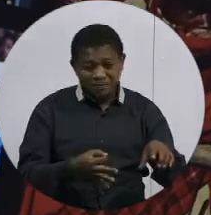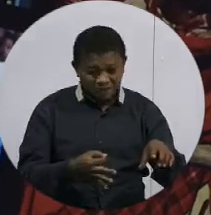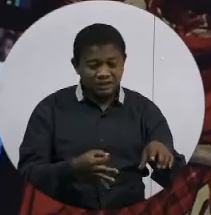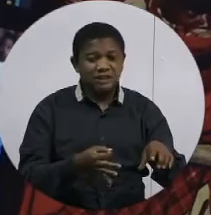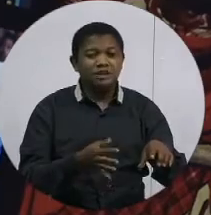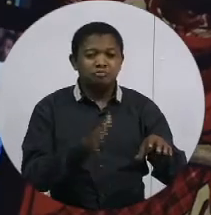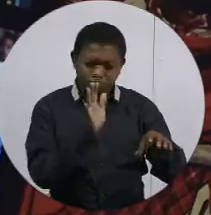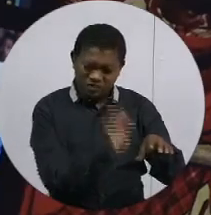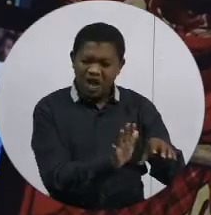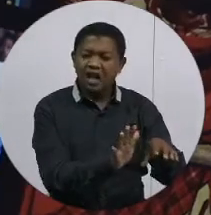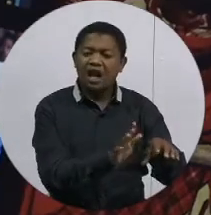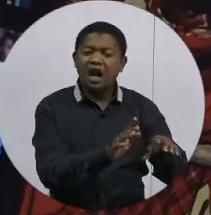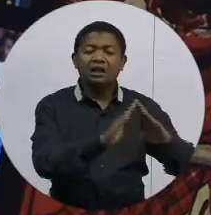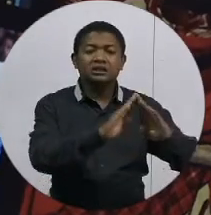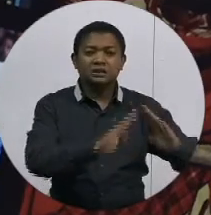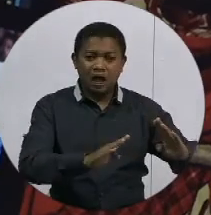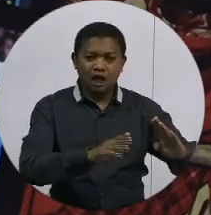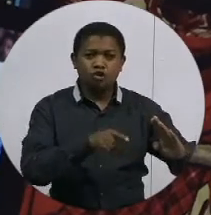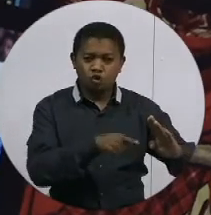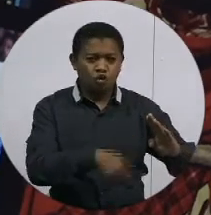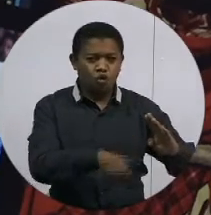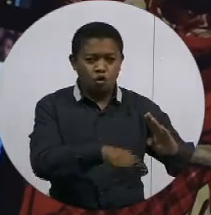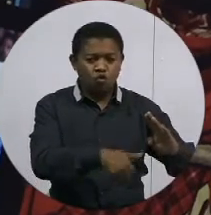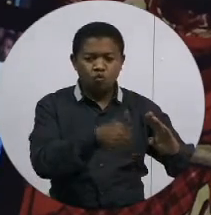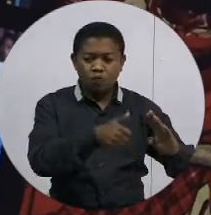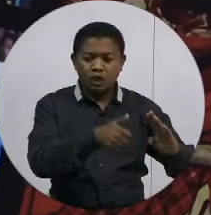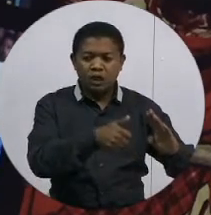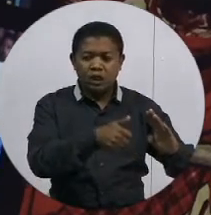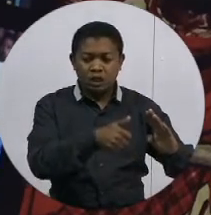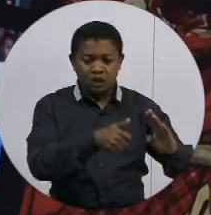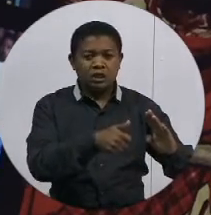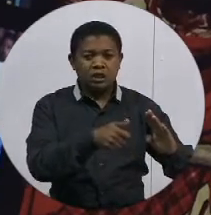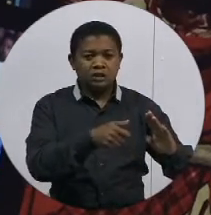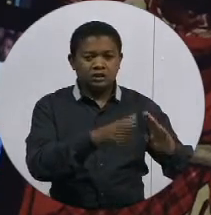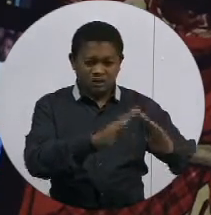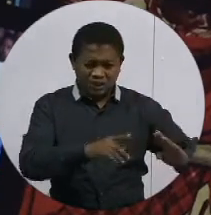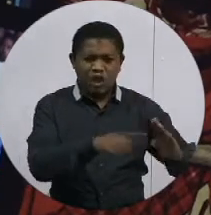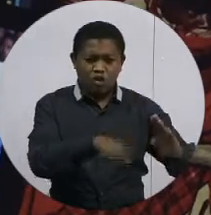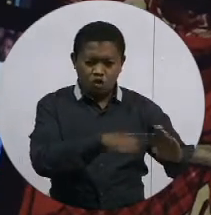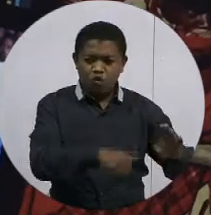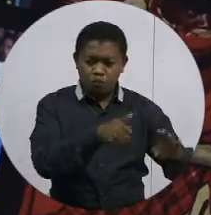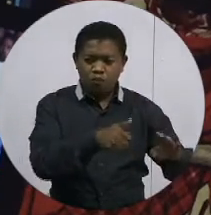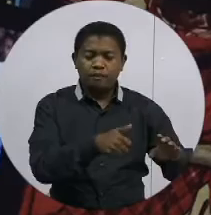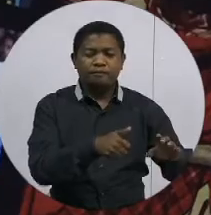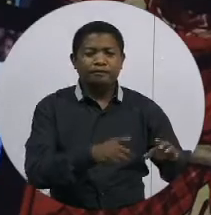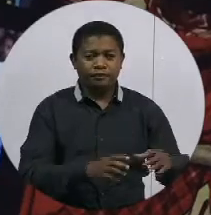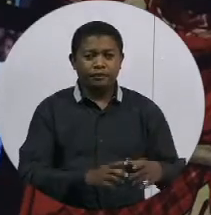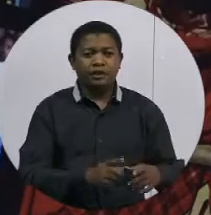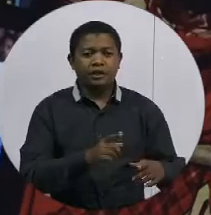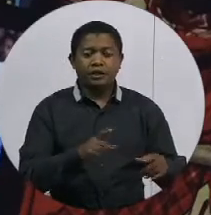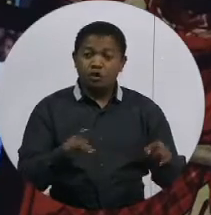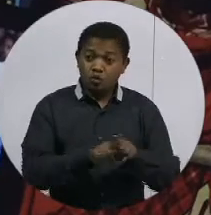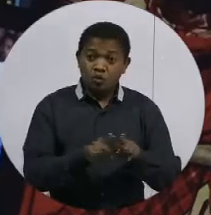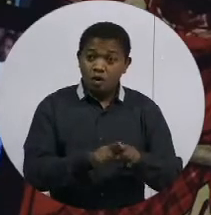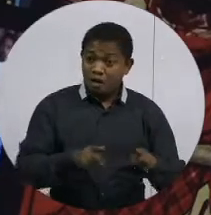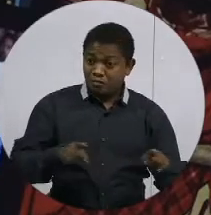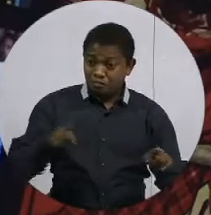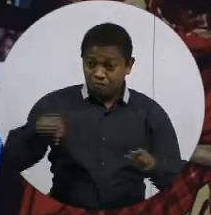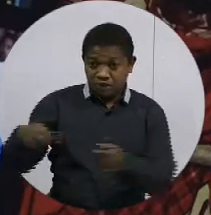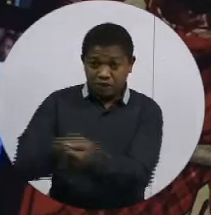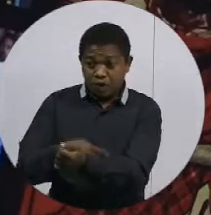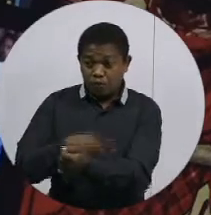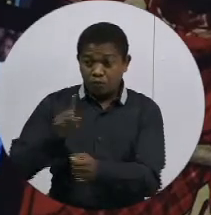ny hitokanany monina ao an-tokantrano zay dia misy mpiasan'ny fahasalamana any